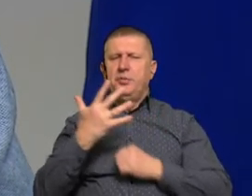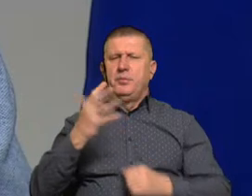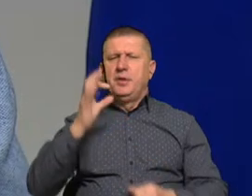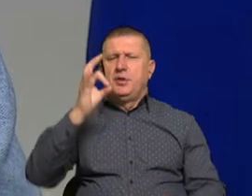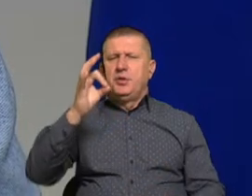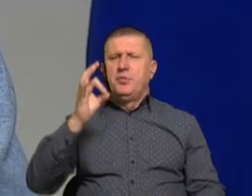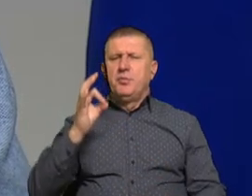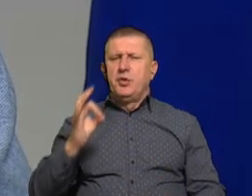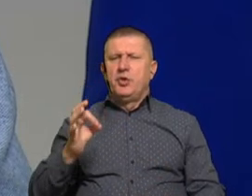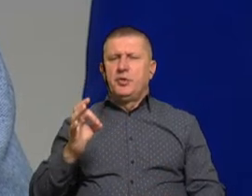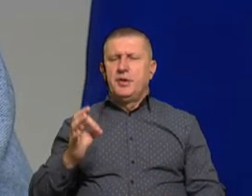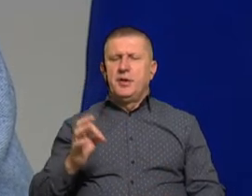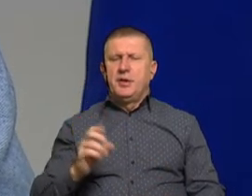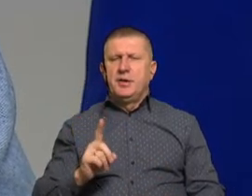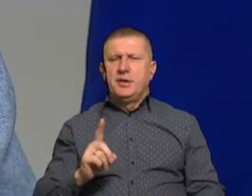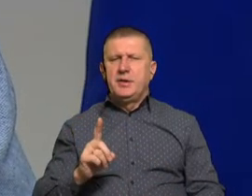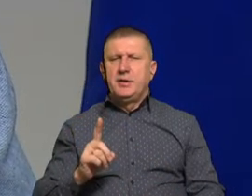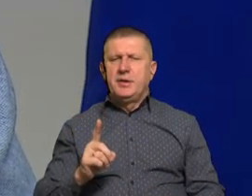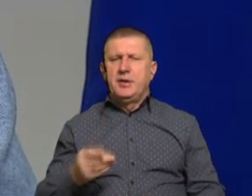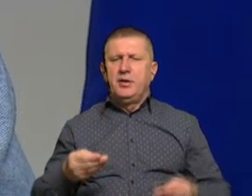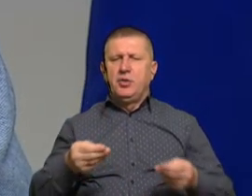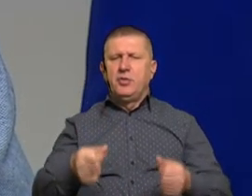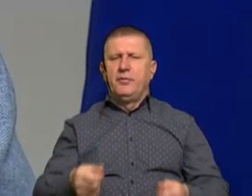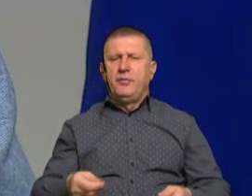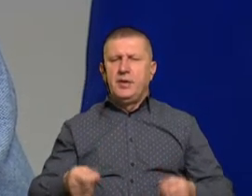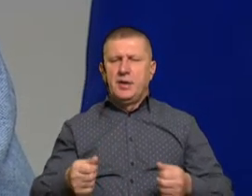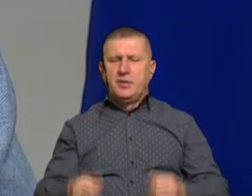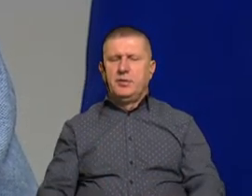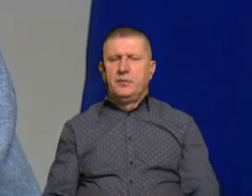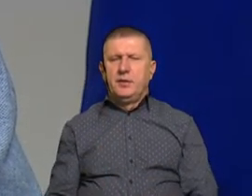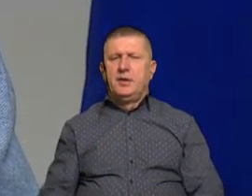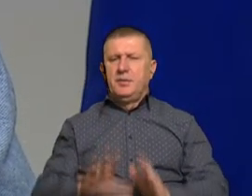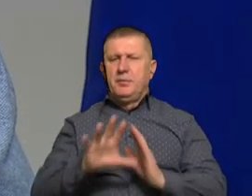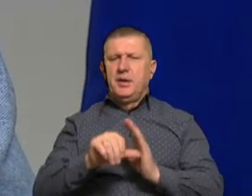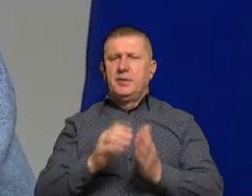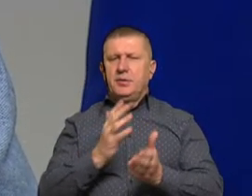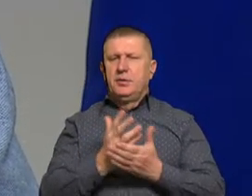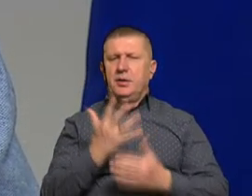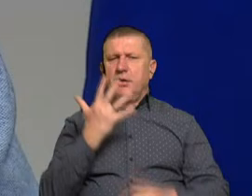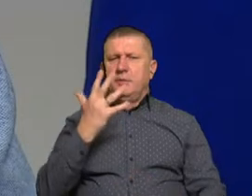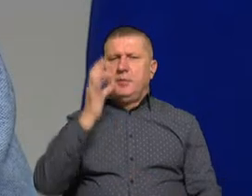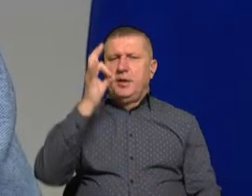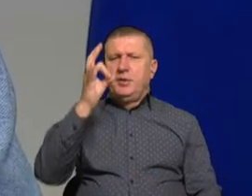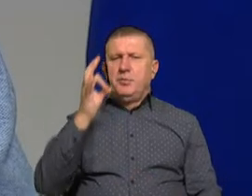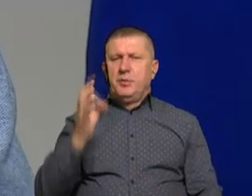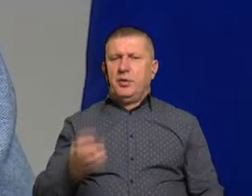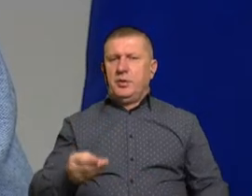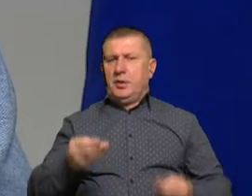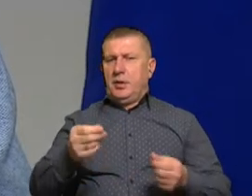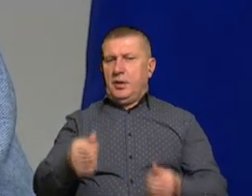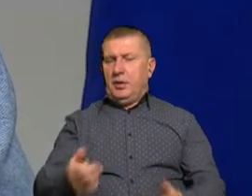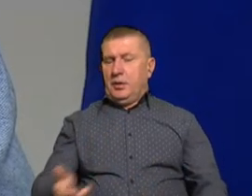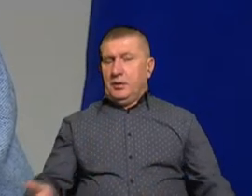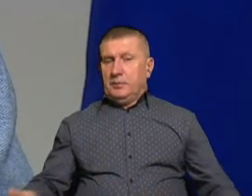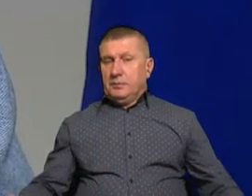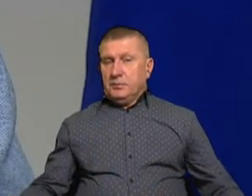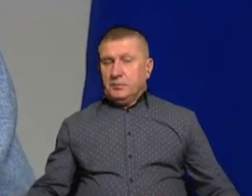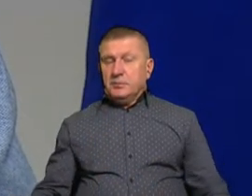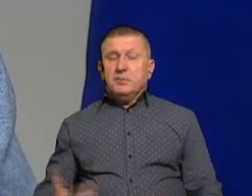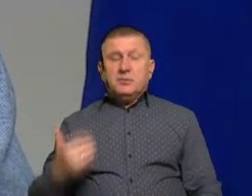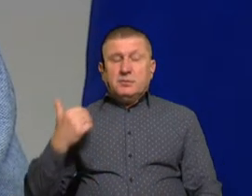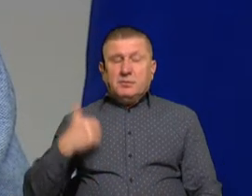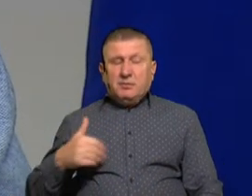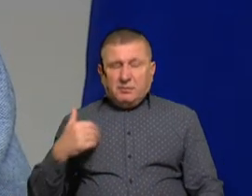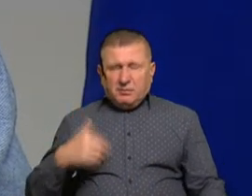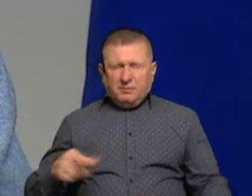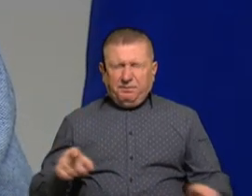95% z dofinansowania. Miasto poniosło tylko 5% wkładu, więc w Bielsku-Białej da się